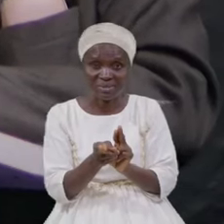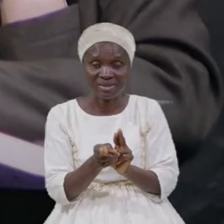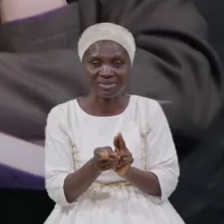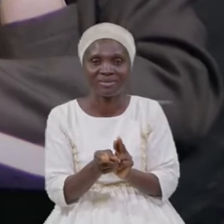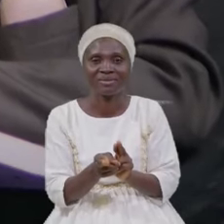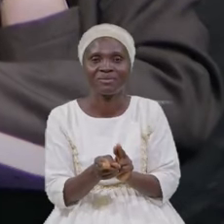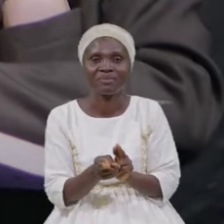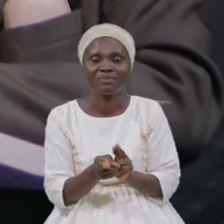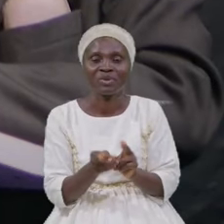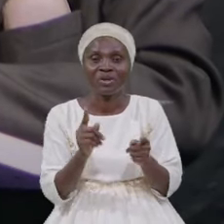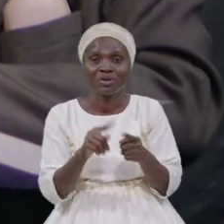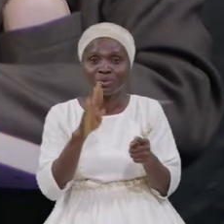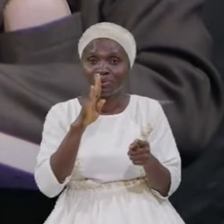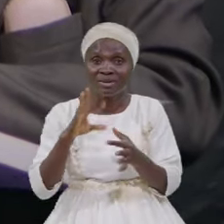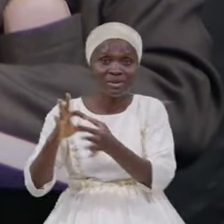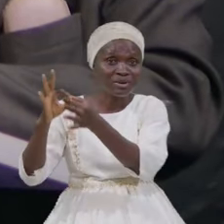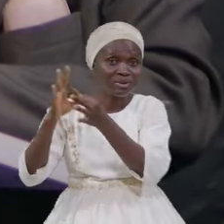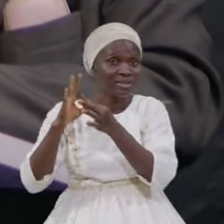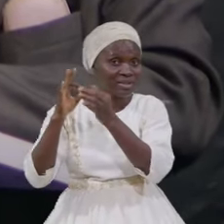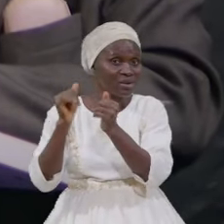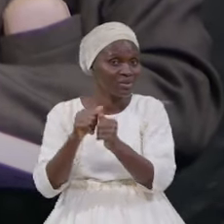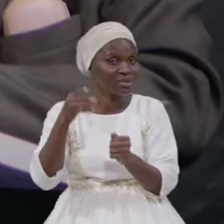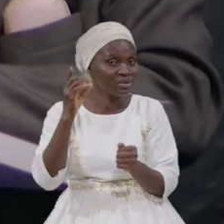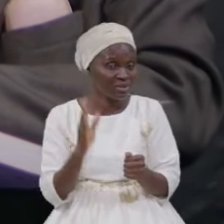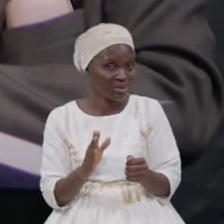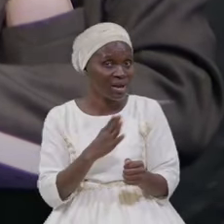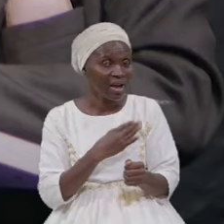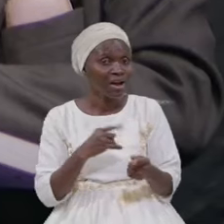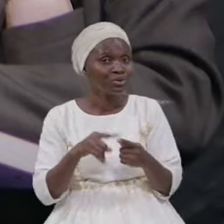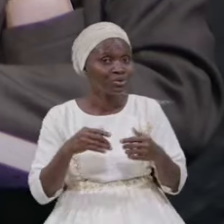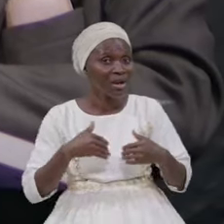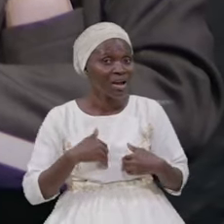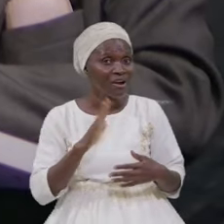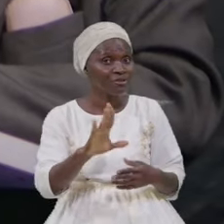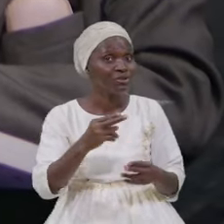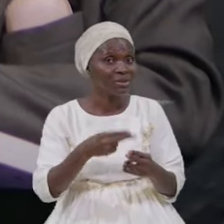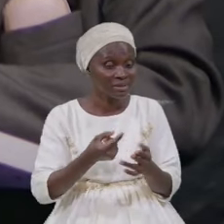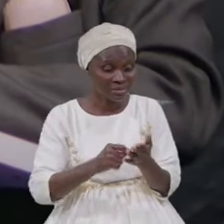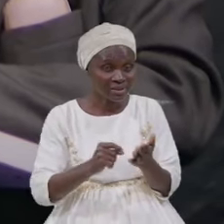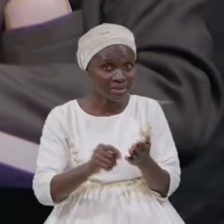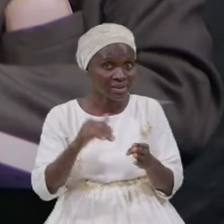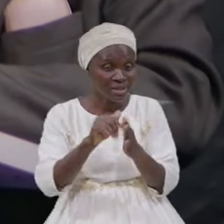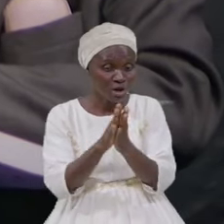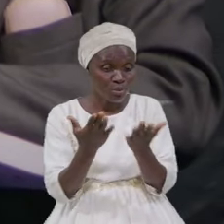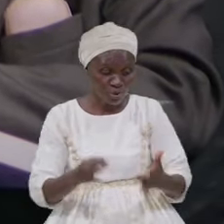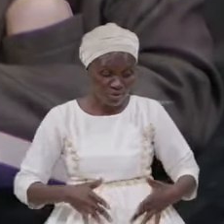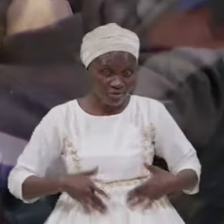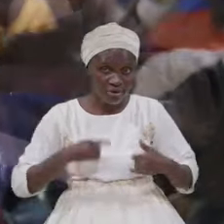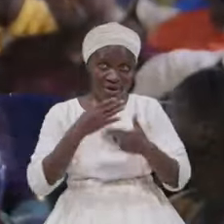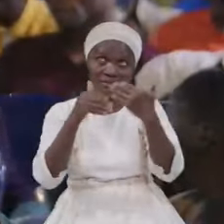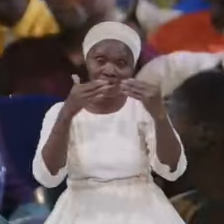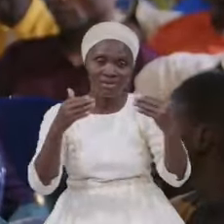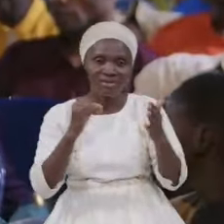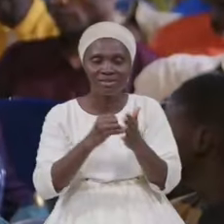C'est le plus grand miracle, être sauvé pour avoir son nom écrit dans le livre de vie. C'est une